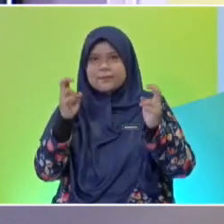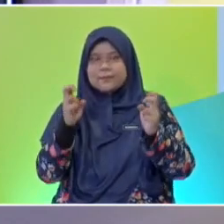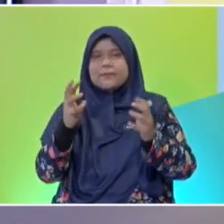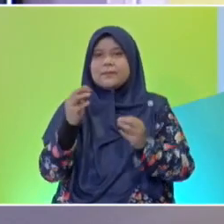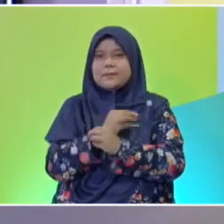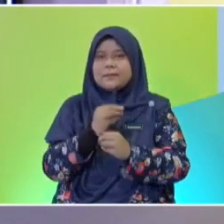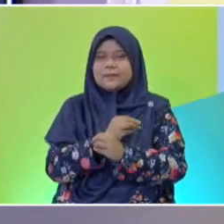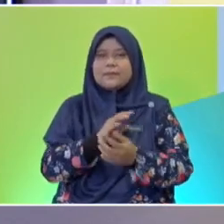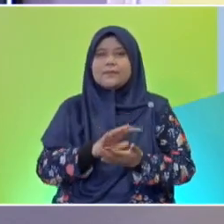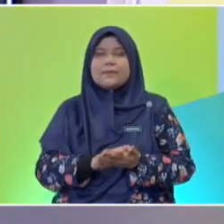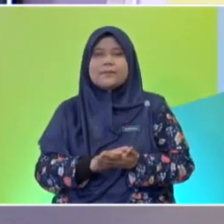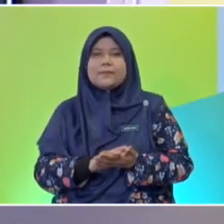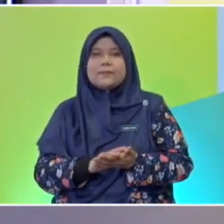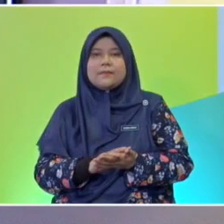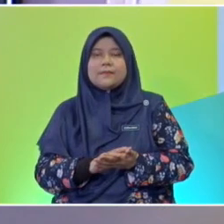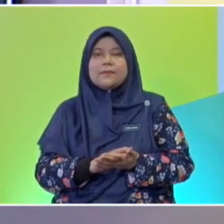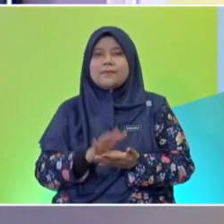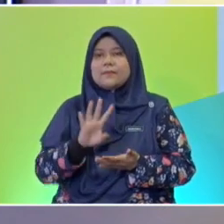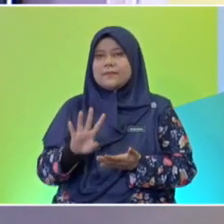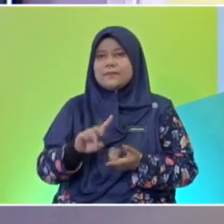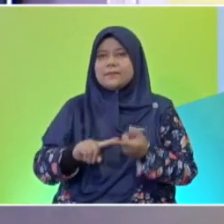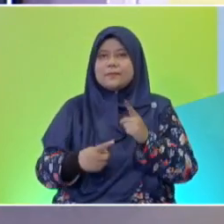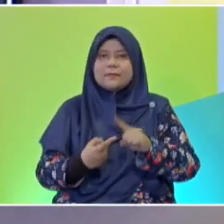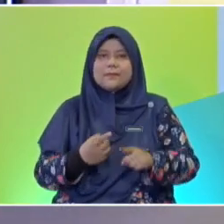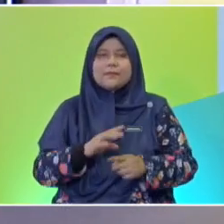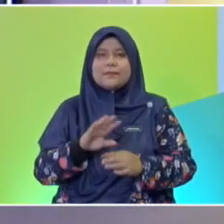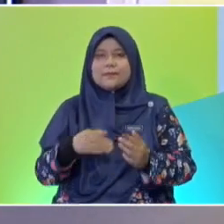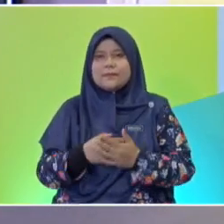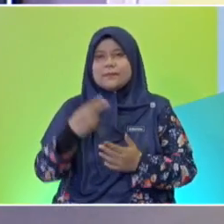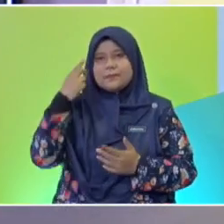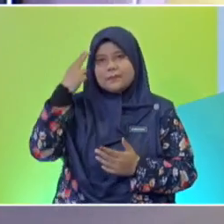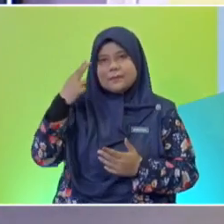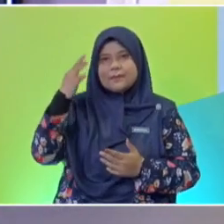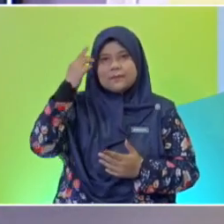checkgu Azmi dan juga 4 Rakan setelah saya yaitu bijak